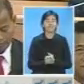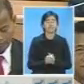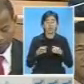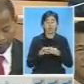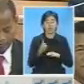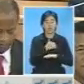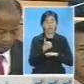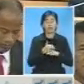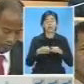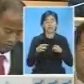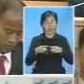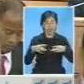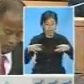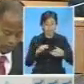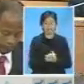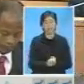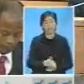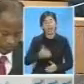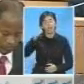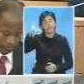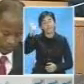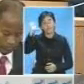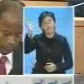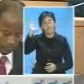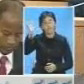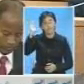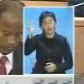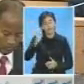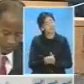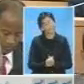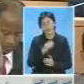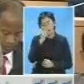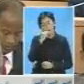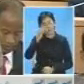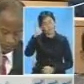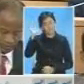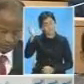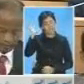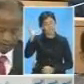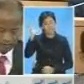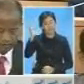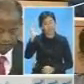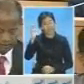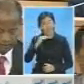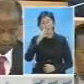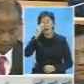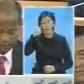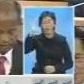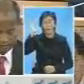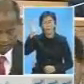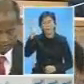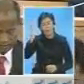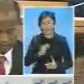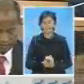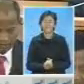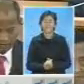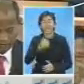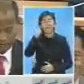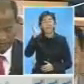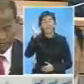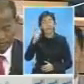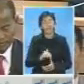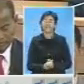านนำมาใช้เป็นโอกาสมาใช้วลีมาใช้น้ำลายในการที่จะมากลบ